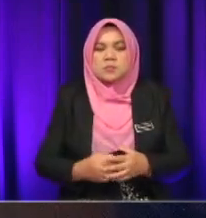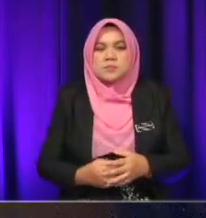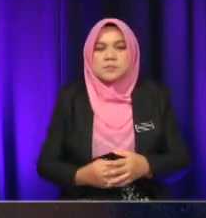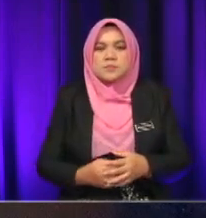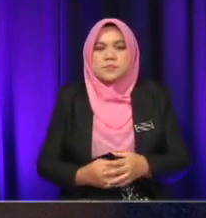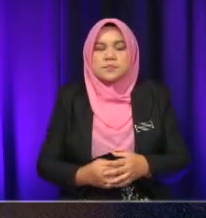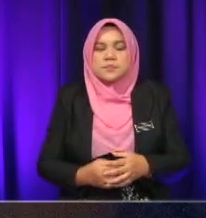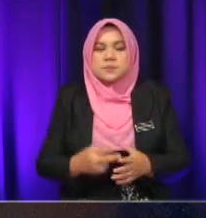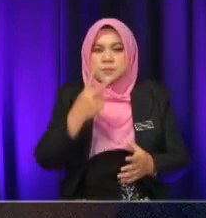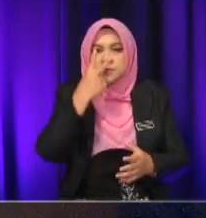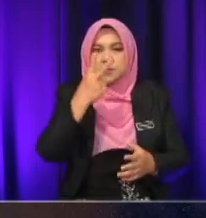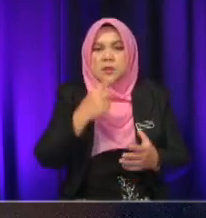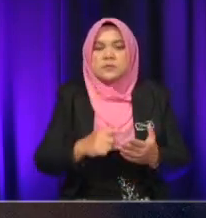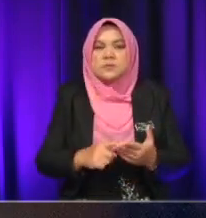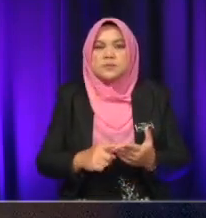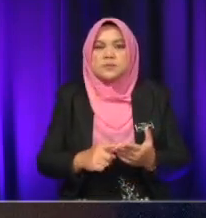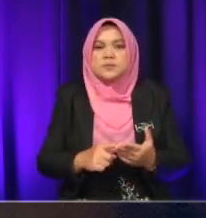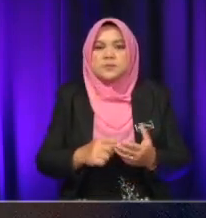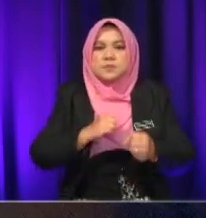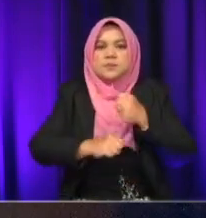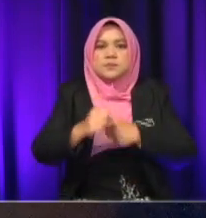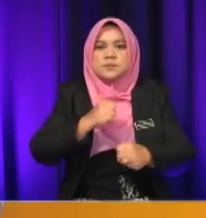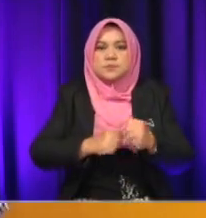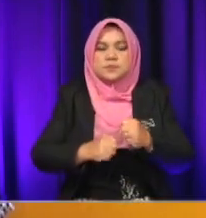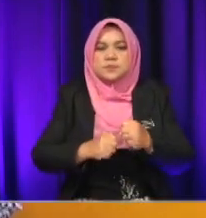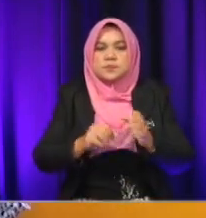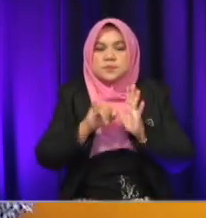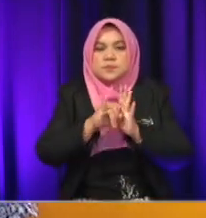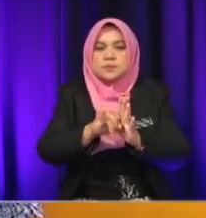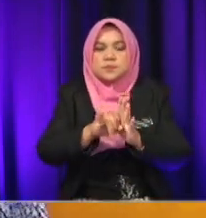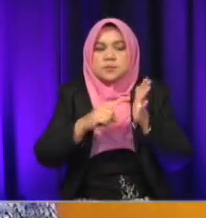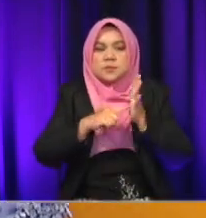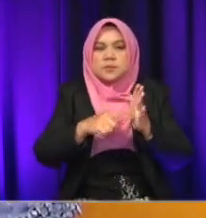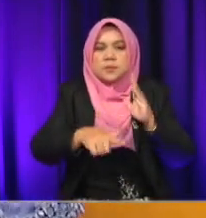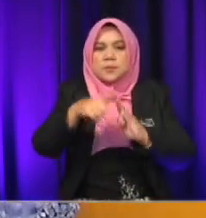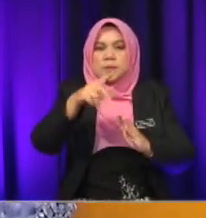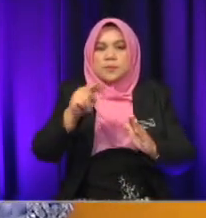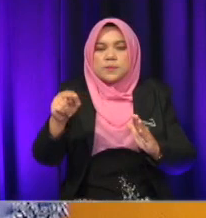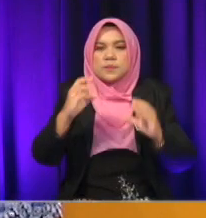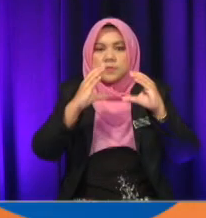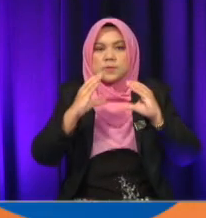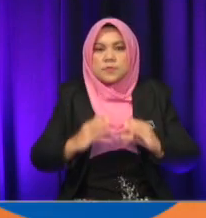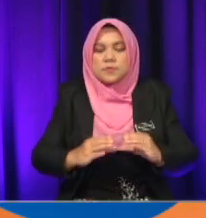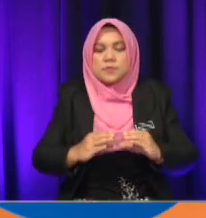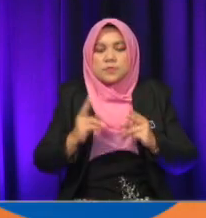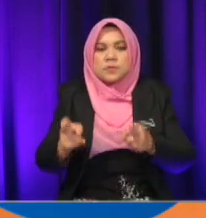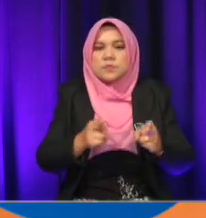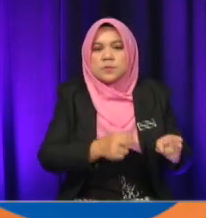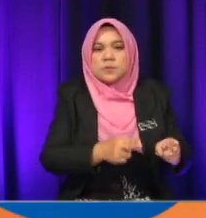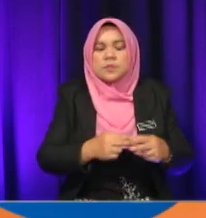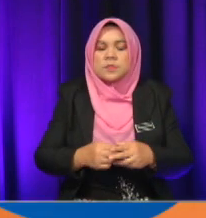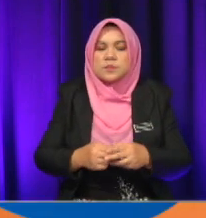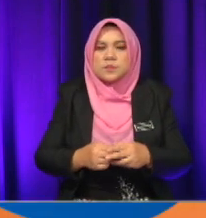Okey, kita tengok. Seterusnya, demonstrasi. Iklan itu menunjukkan kelebihan. Cara pengendalian produk.